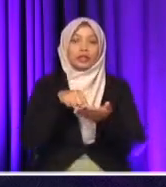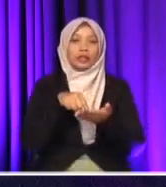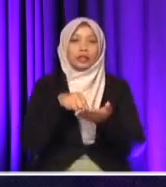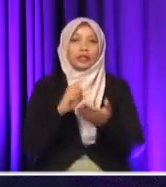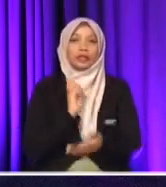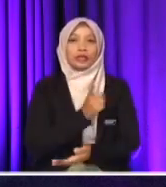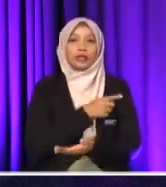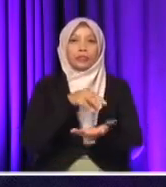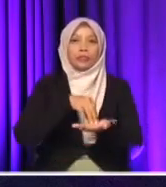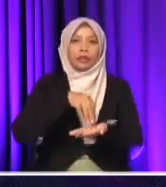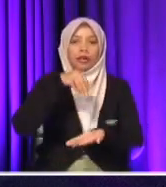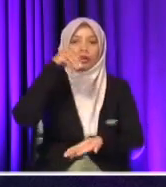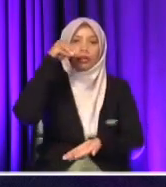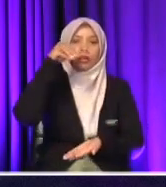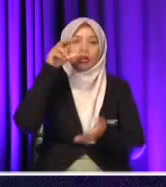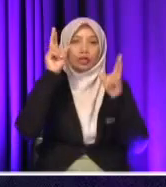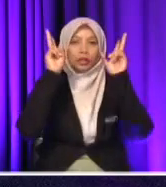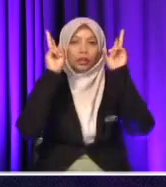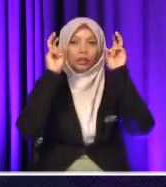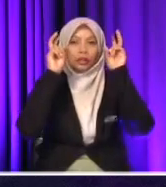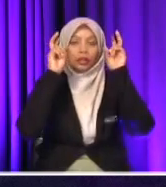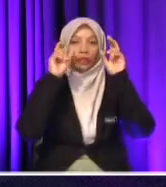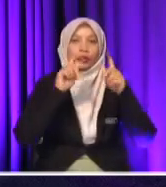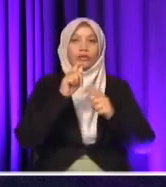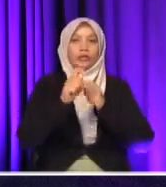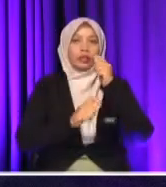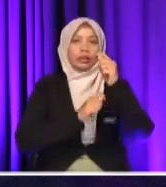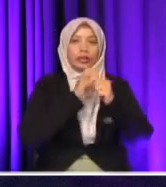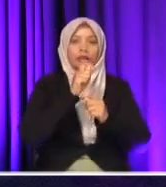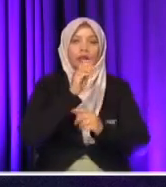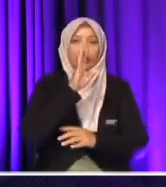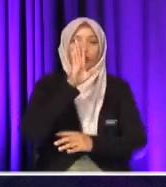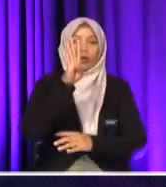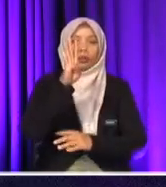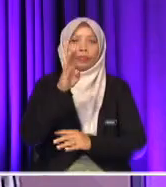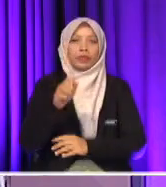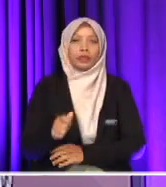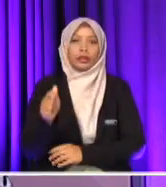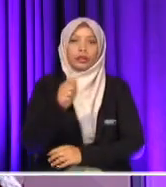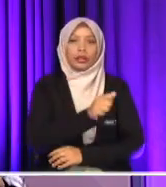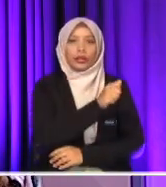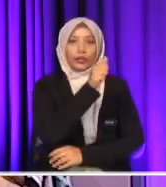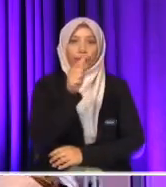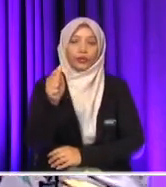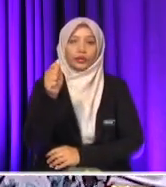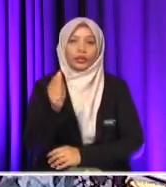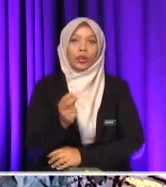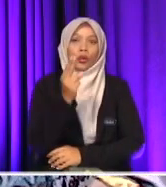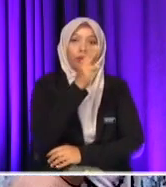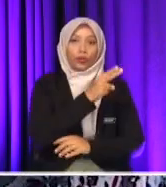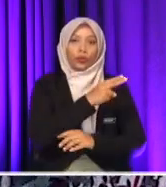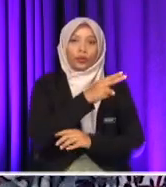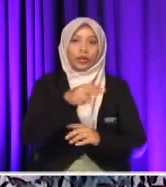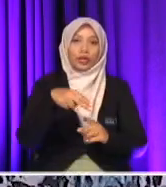belajar tajuk di tempat iaitu arus ulang-alik. Okey, kita belajar arus